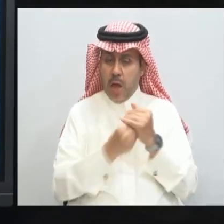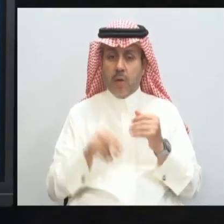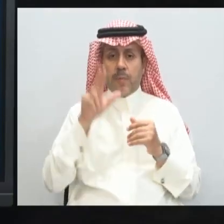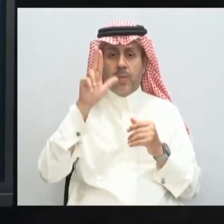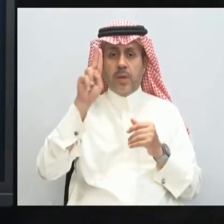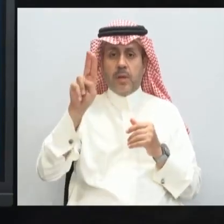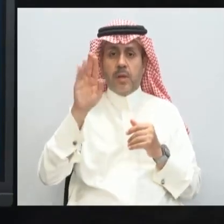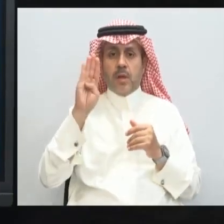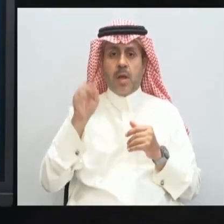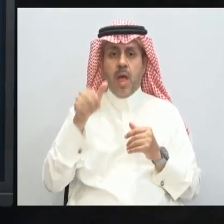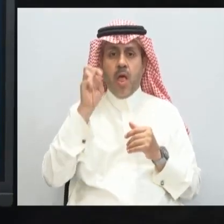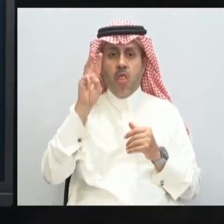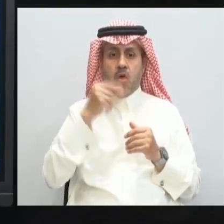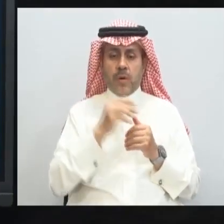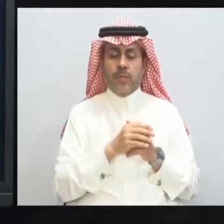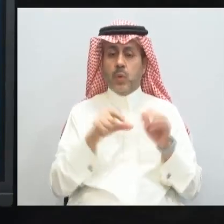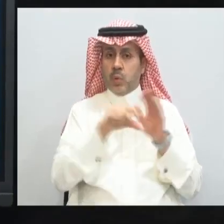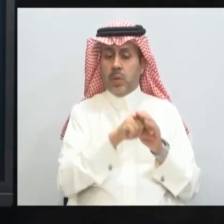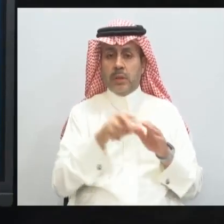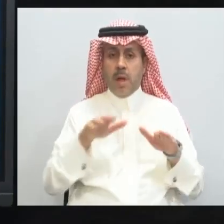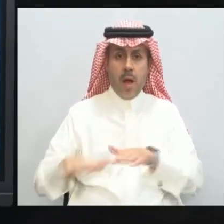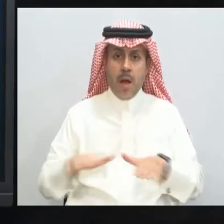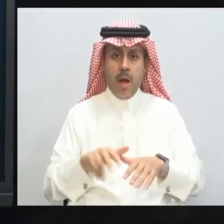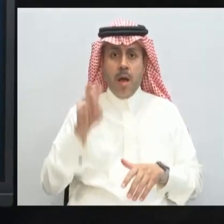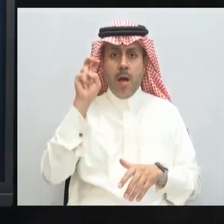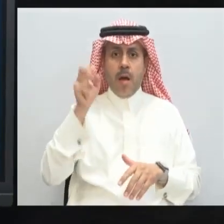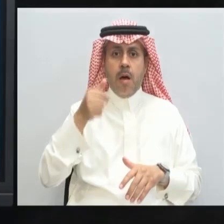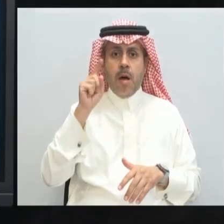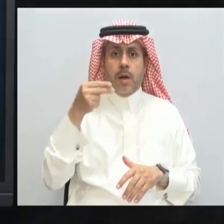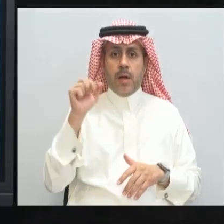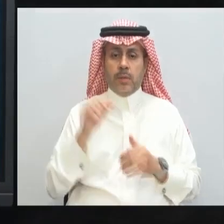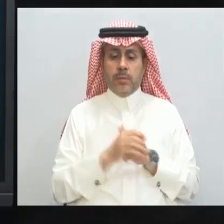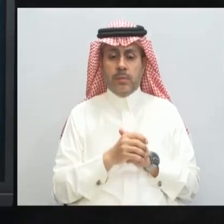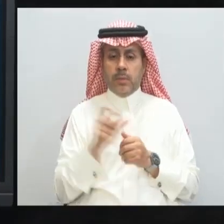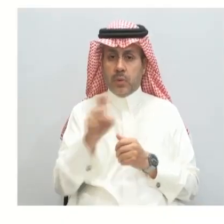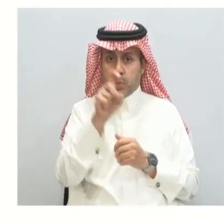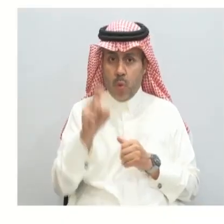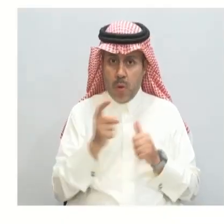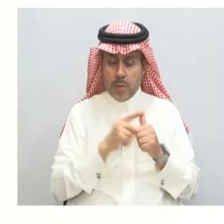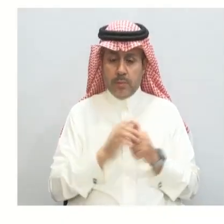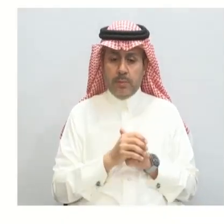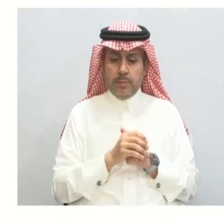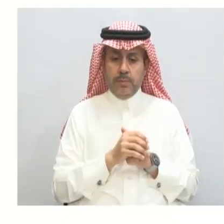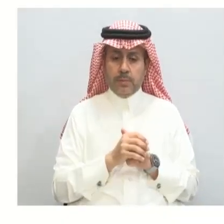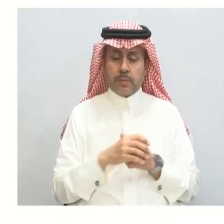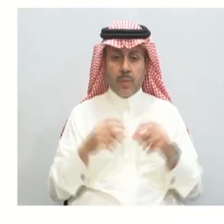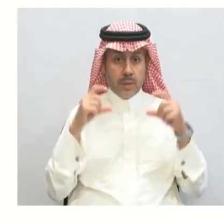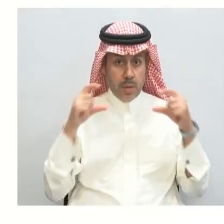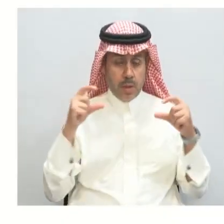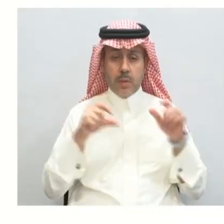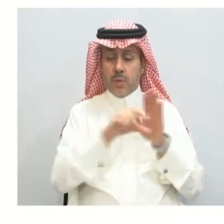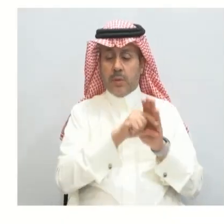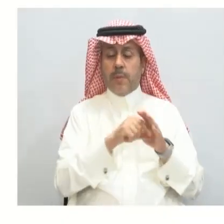والقارعه سنسال بعض الاسئله نتمنى منكم الاجابه على تلك الاسئله السؤال الاول استدل من سوره